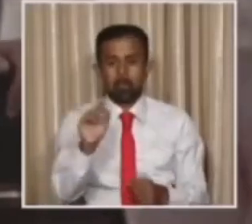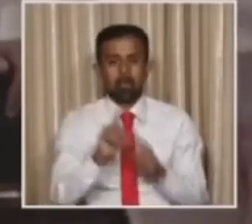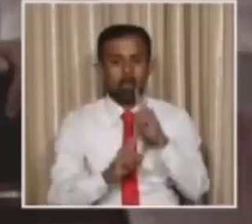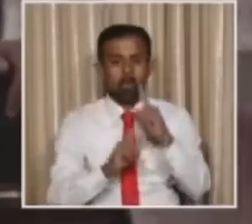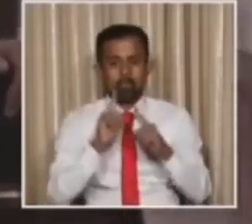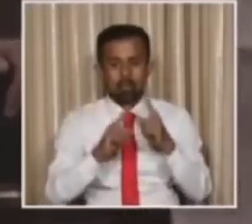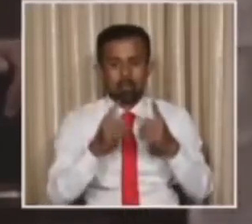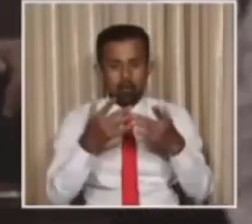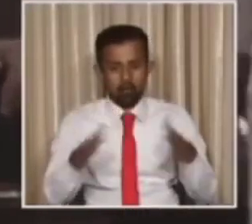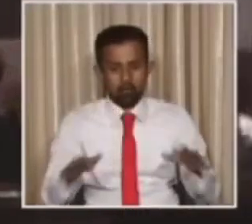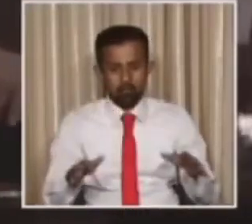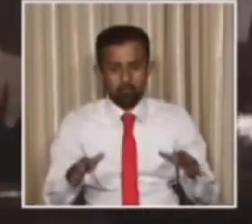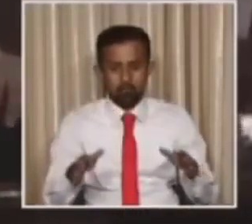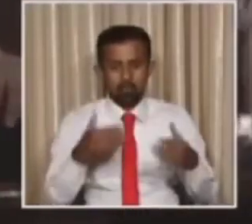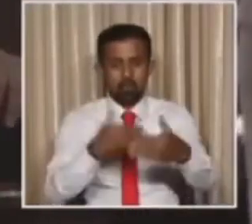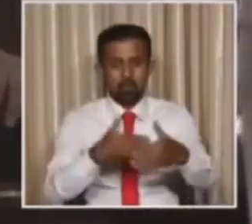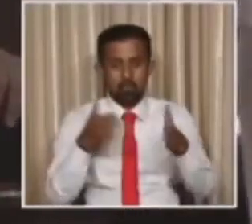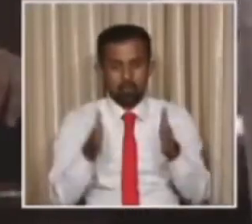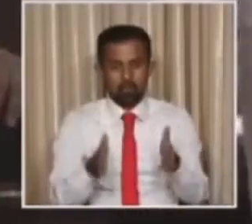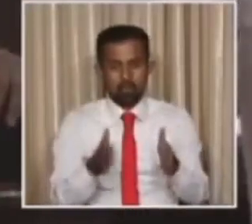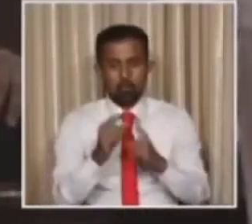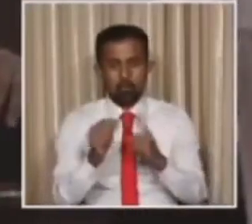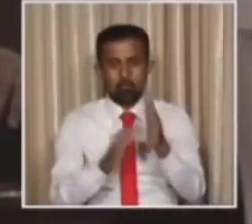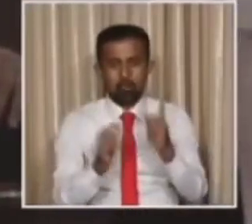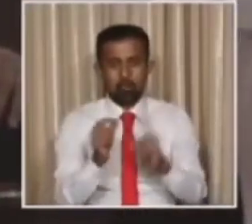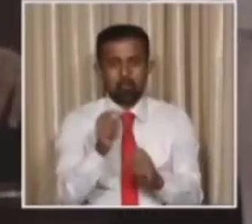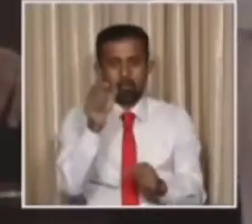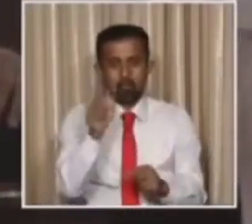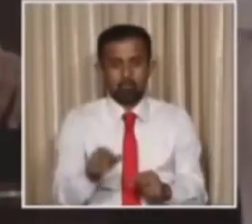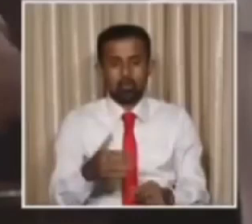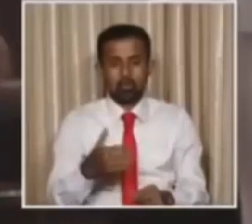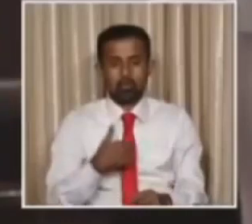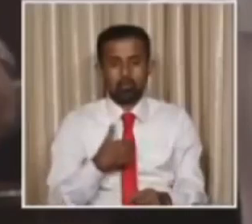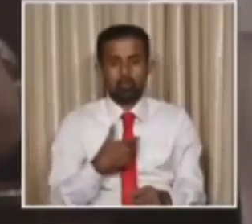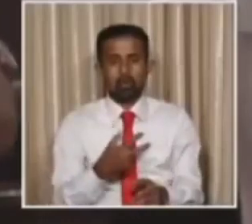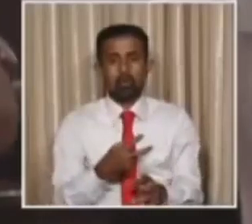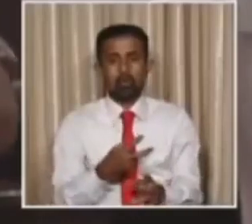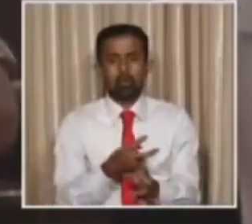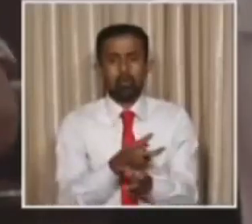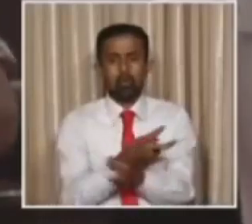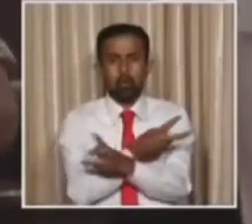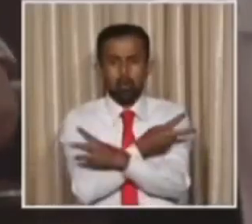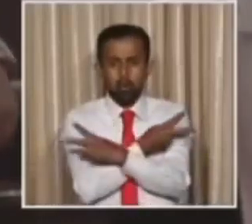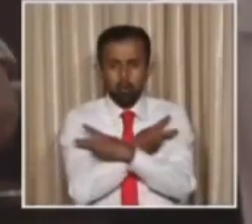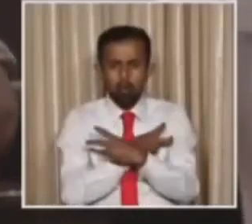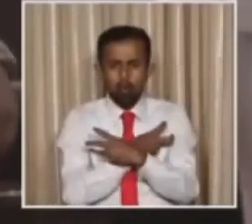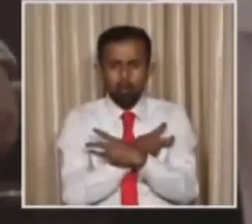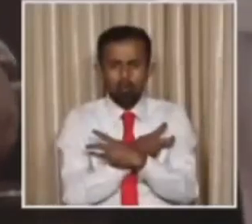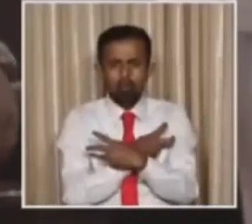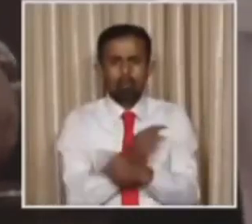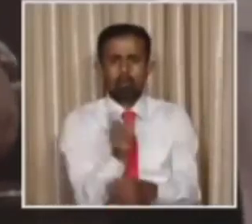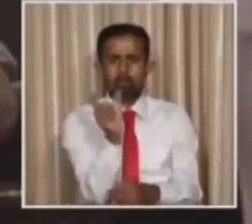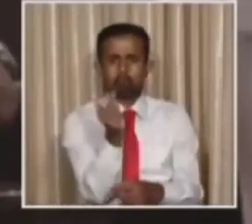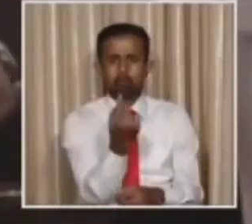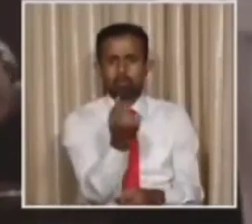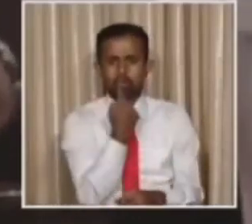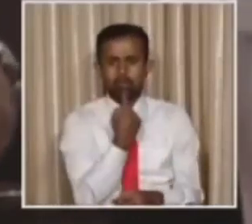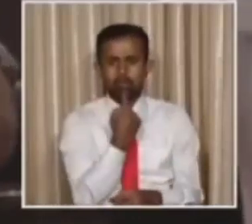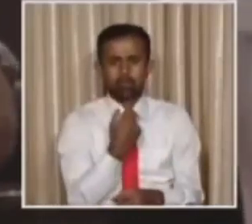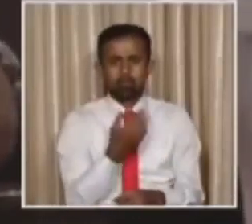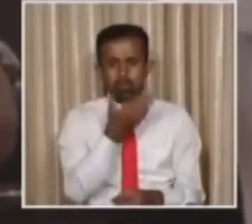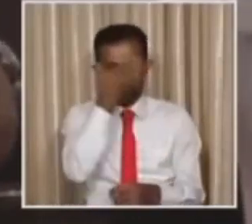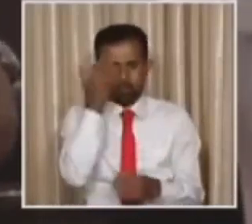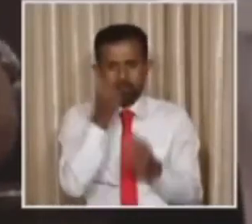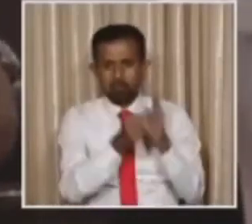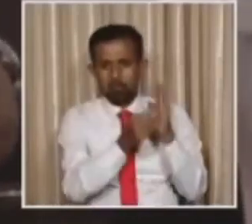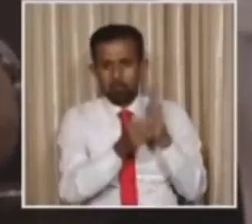விடயத்தினை எடுத்துரைக்கும் வகையில் நேற்றைய நாளில் நடைபெற்ற பாராளுமன்ற அமர்வின் போது திரு ராசமாணிக்கம் சாணக்கியன் அவர்கள் நேற்றைய நாளில் ஒரு சிறப்புரிமை பிரச்சினை